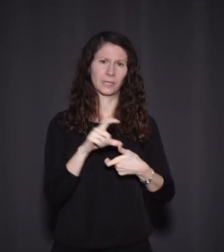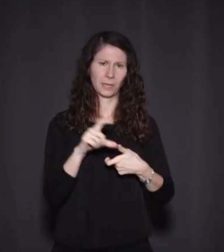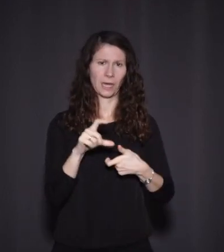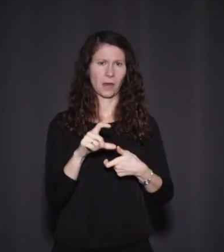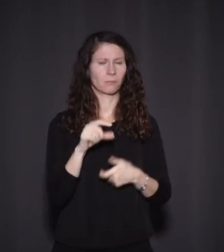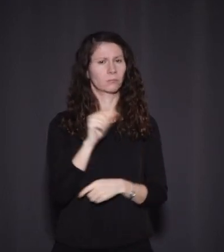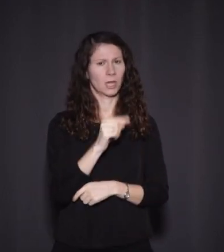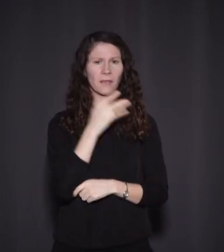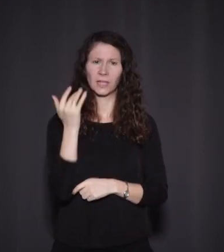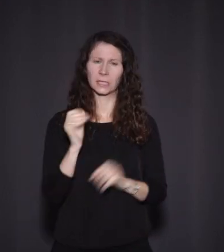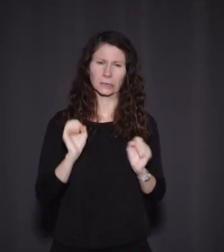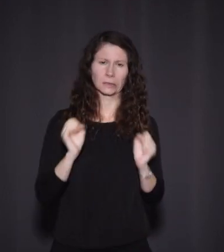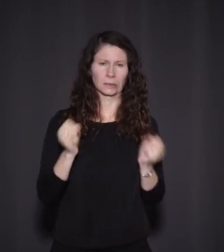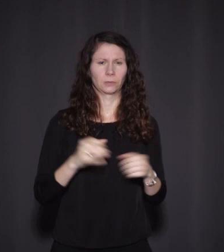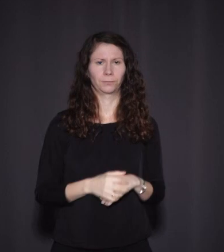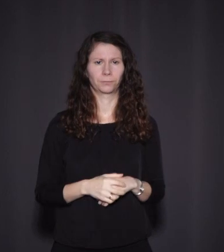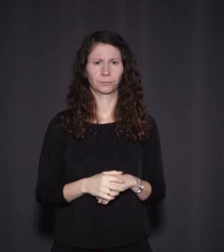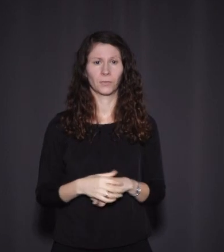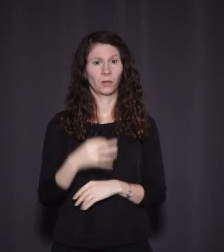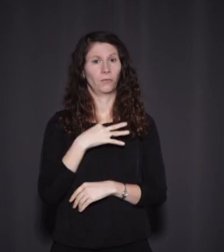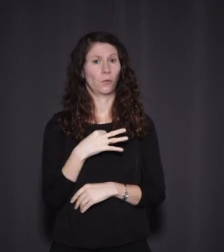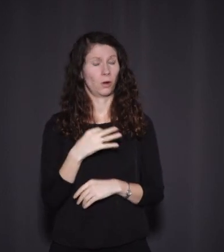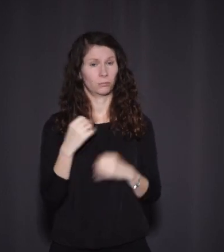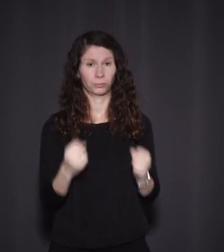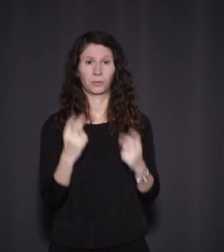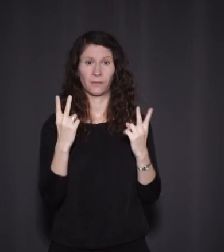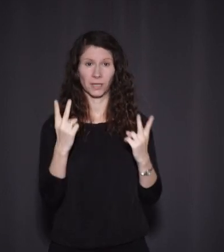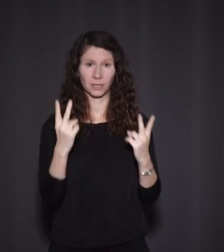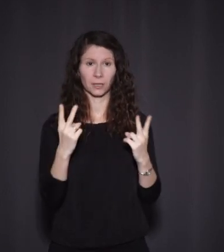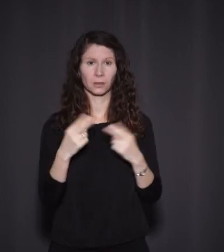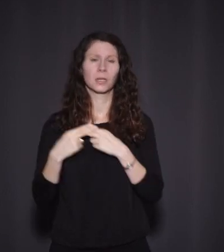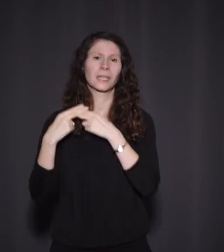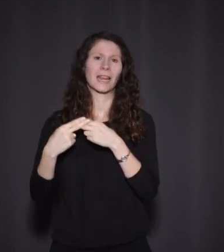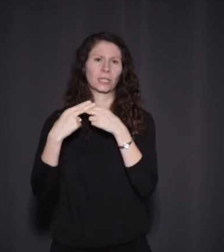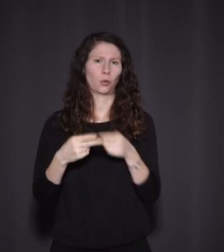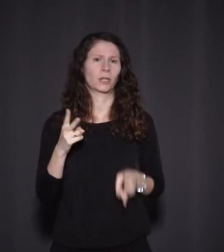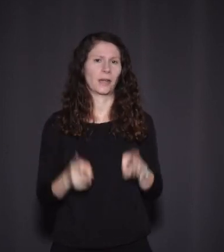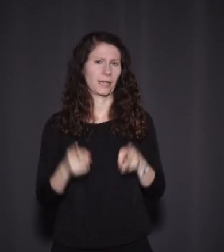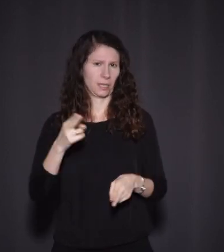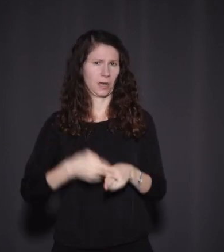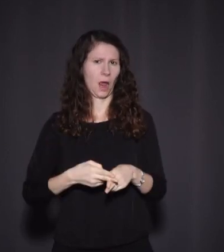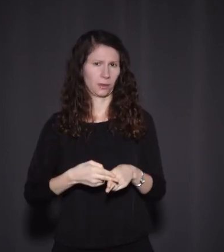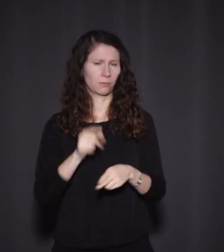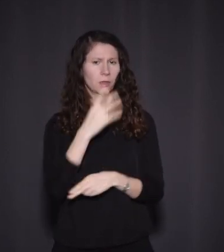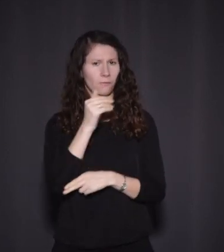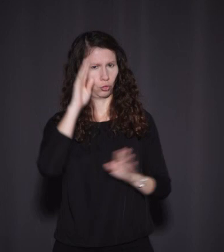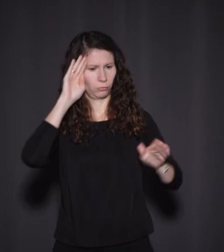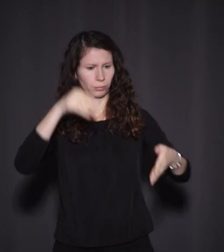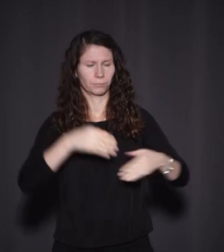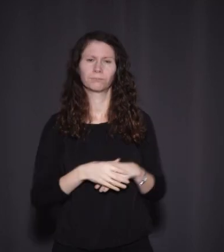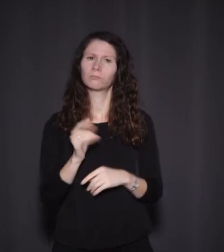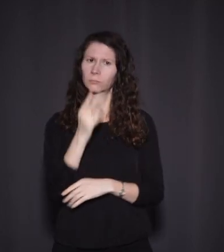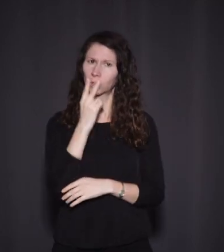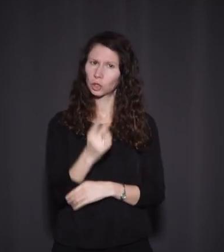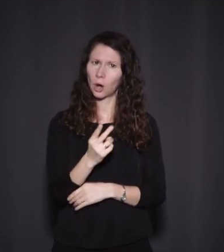viel getrieben, wir wiederum. Und zwar ist ganz besonders wichtig, auf das Thema Generationengerechtigkeit zu achten und eben auch zu schauen, wie